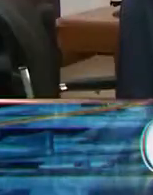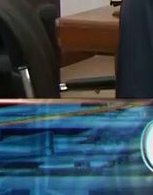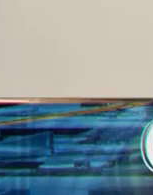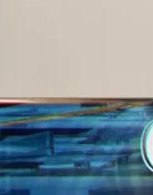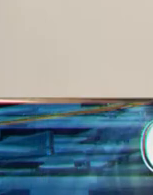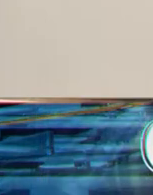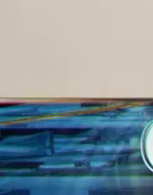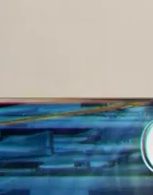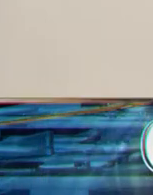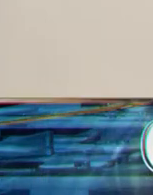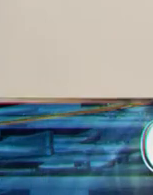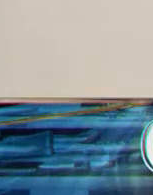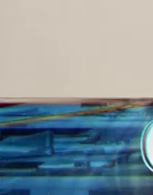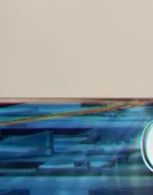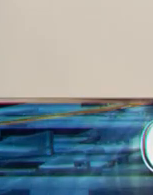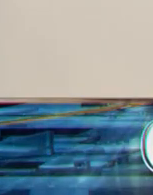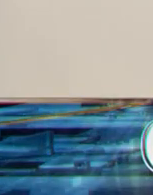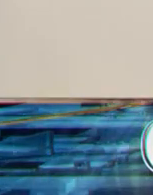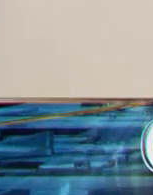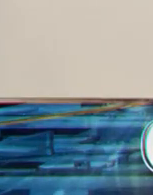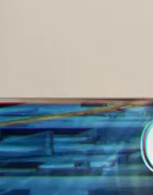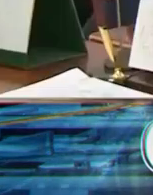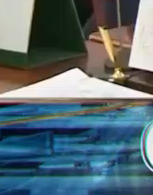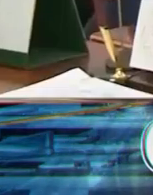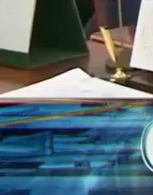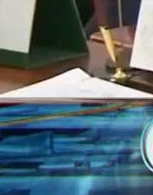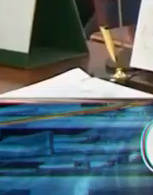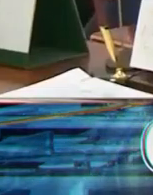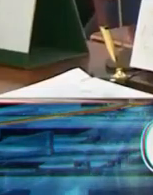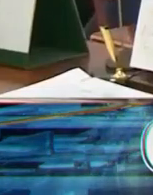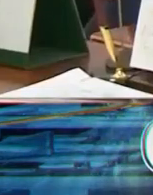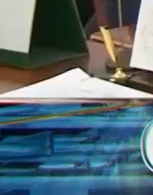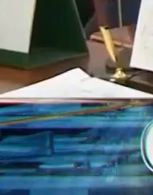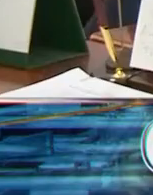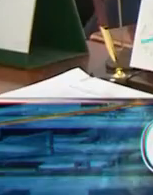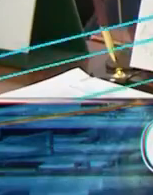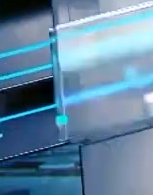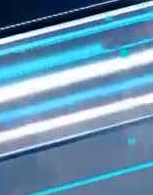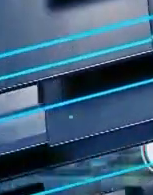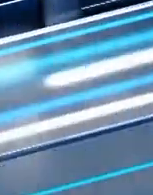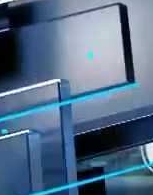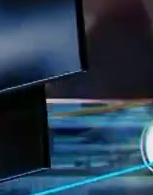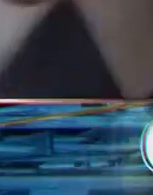Выборы не за горами. В Алматинской области продолжается выдвижение кандидатов в парламент Сената.